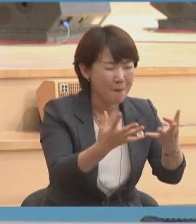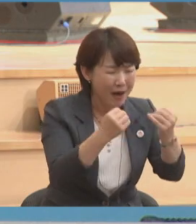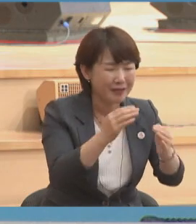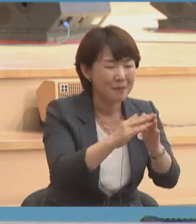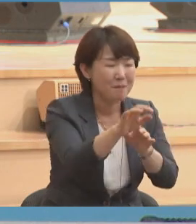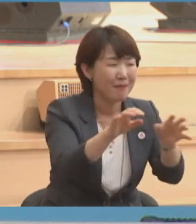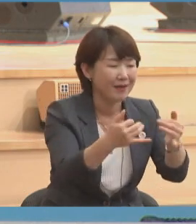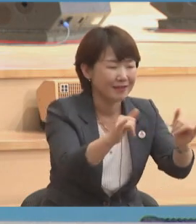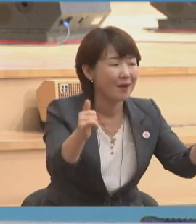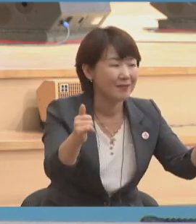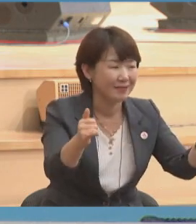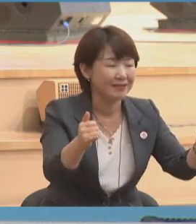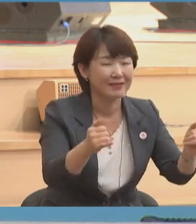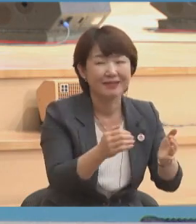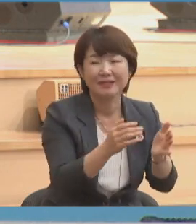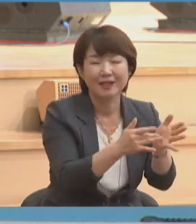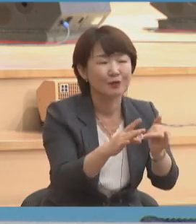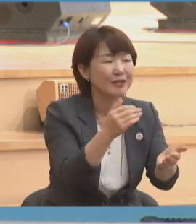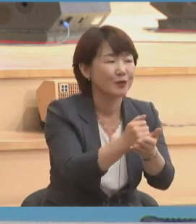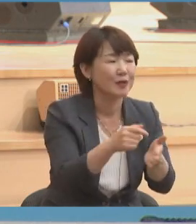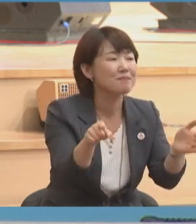사람들이 그리스도를 믿기로